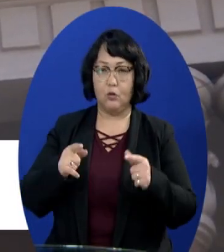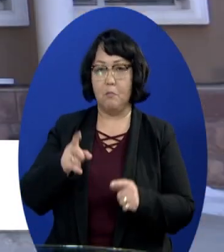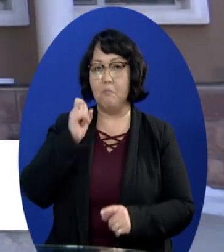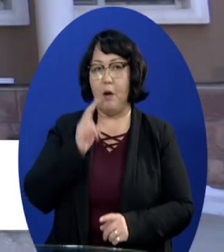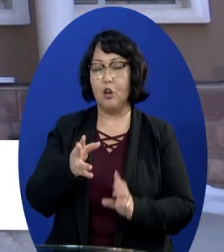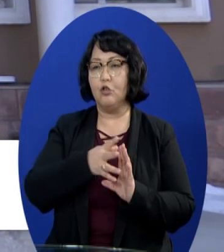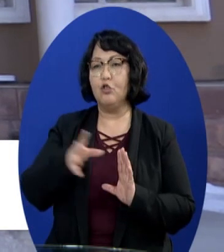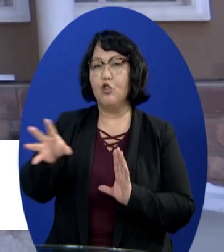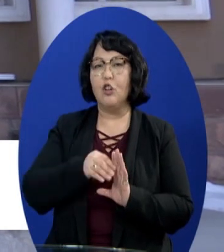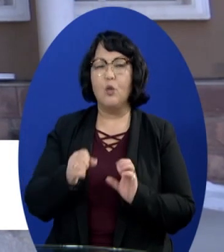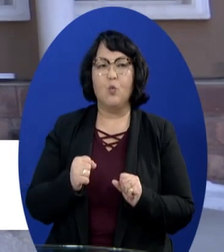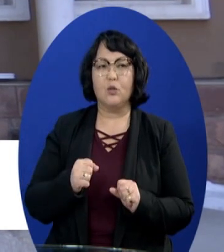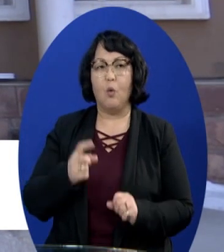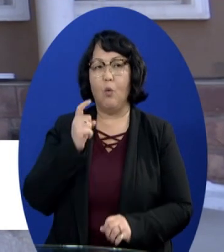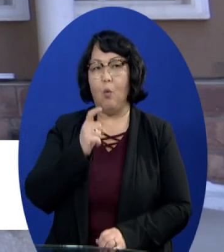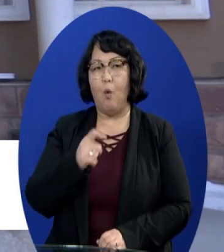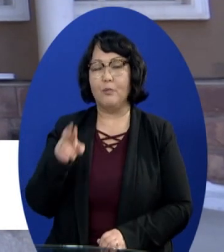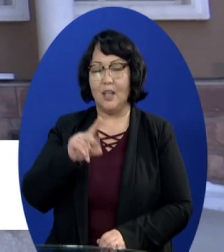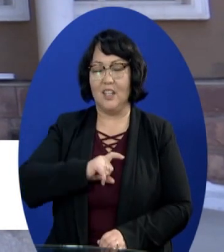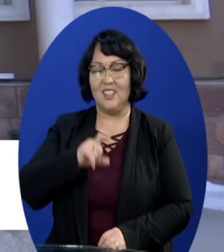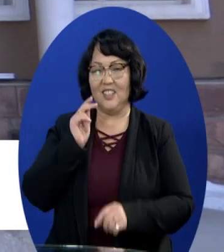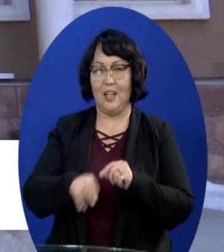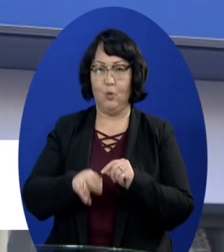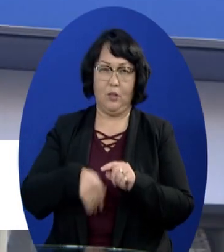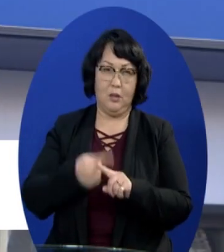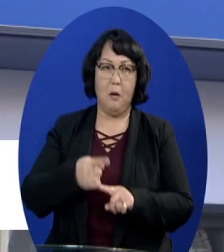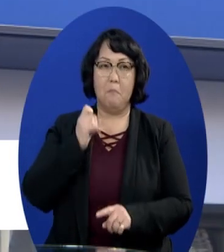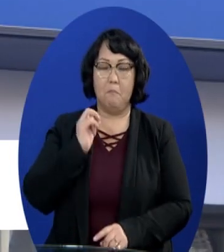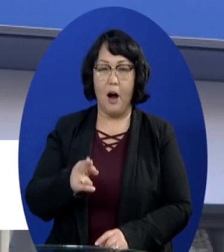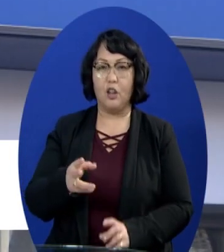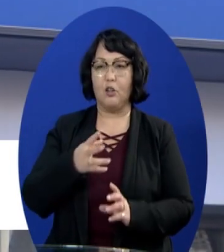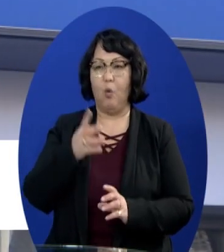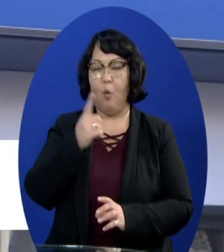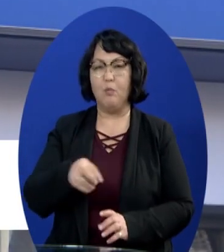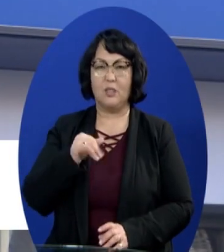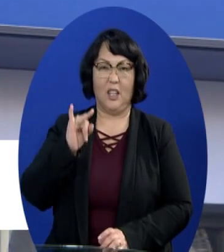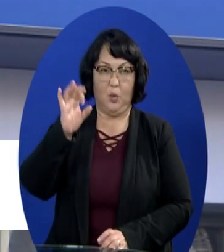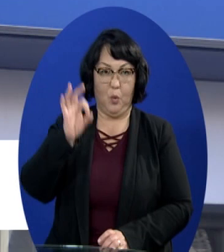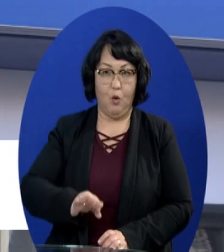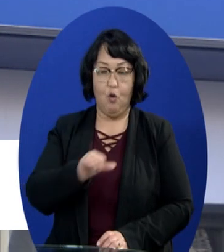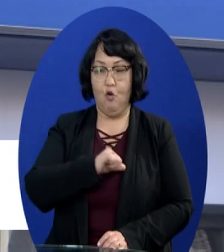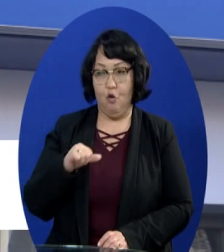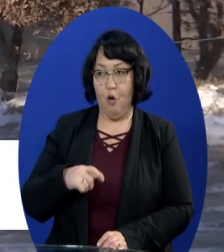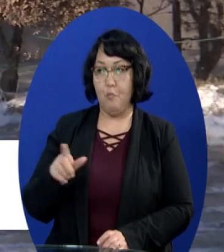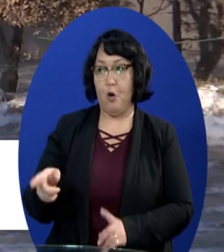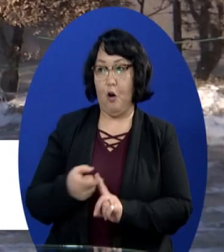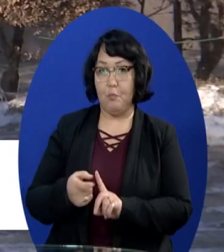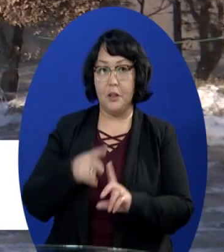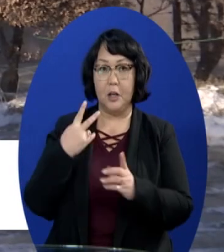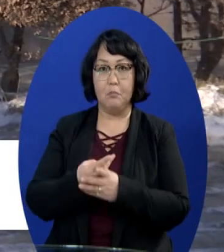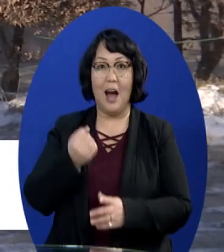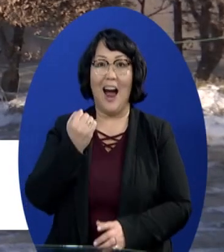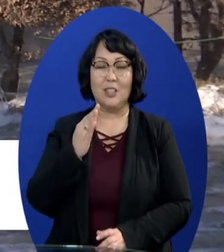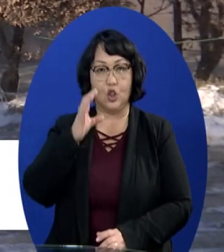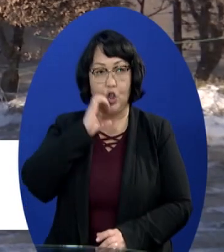хувьцаа эзэмшигчдэд тавих шалгуурыг нэмсэн. За тодруулбал банкны нөлөө бүхий хувьцаа эзэмшигч нь өөрөө эсвэл холбоотой нэгдмэл ашиг